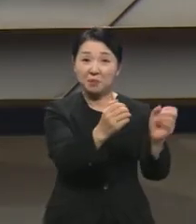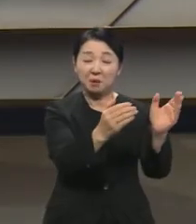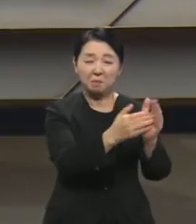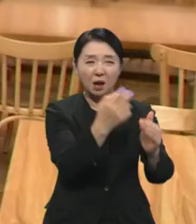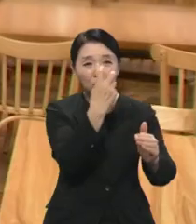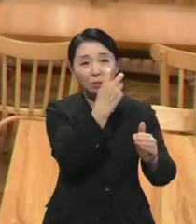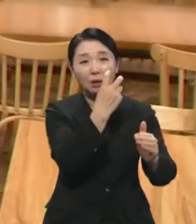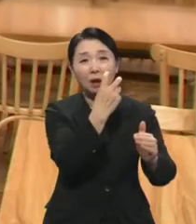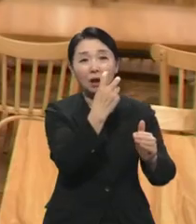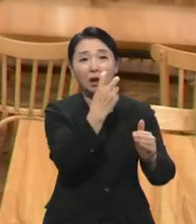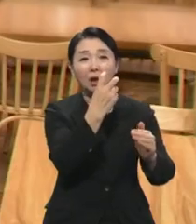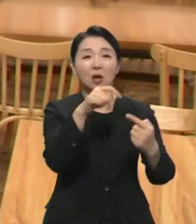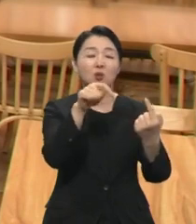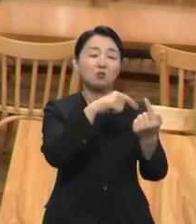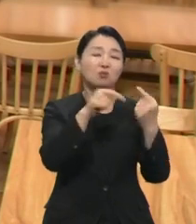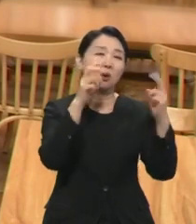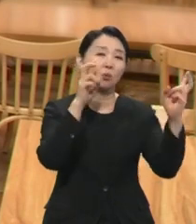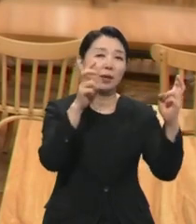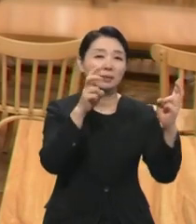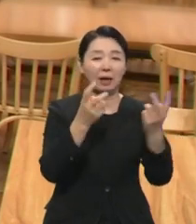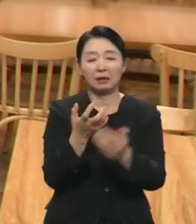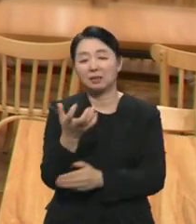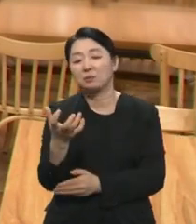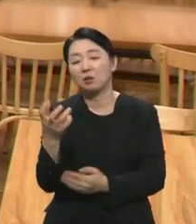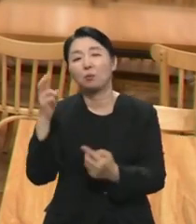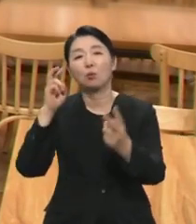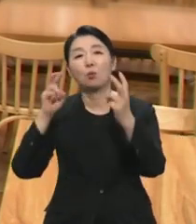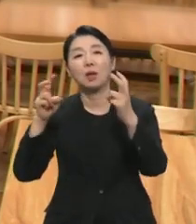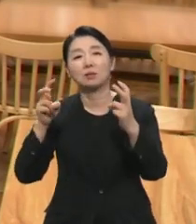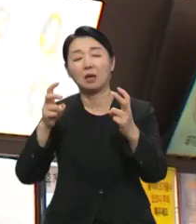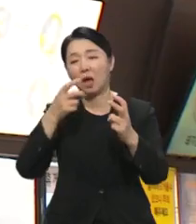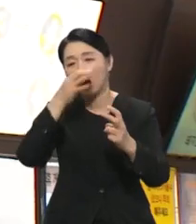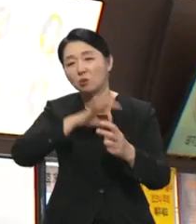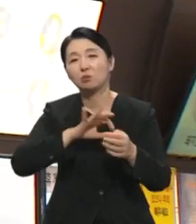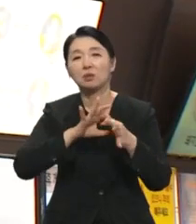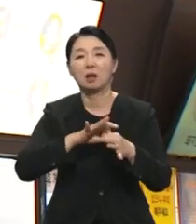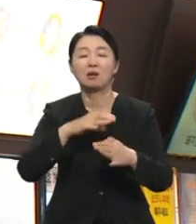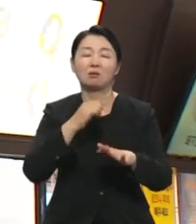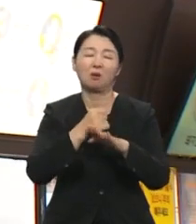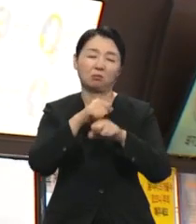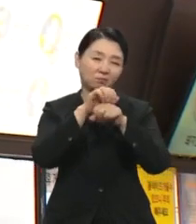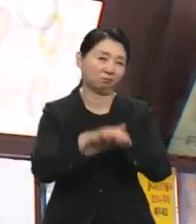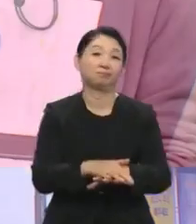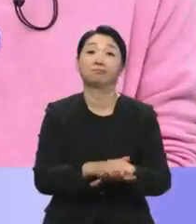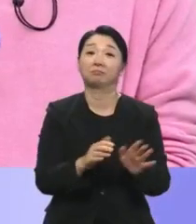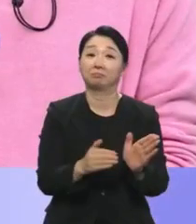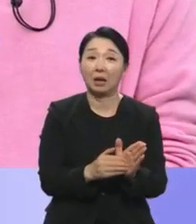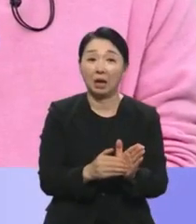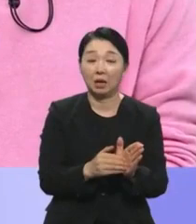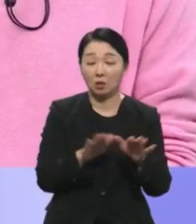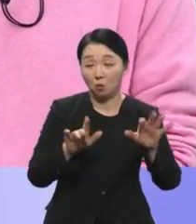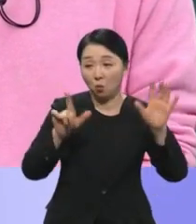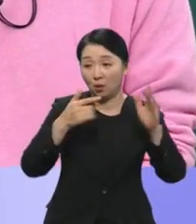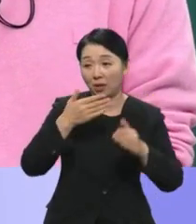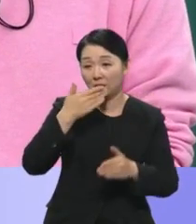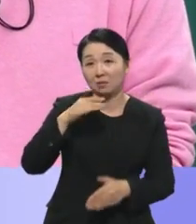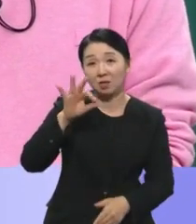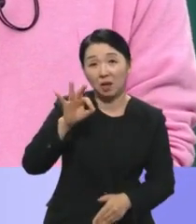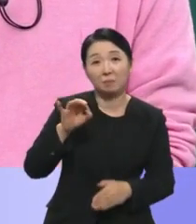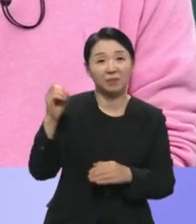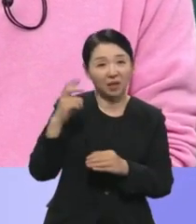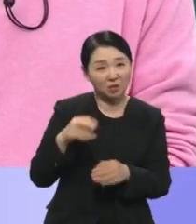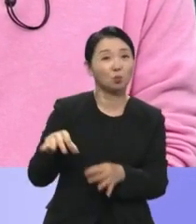업체랑 입점 업체 수익 문제 같은게 얽혀 있어 가지고 이게 흐지부지 됐습니다 그리고 또 올해 음식 값을 다시 올린